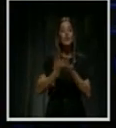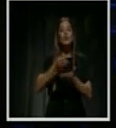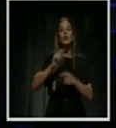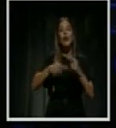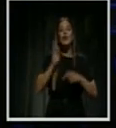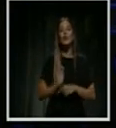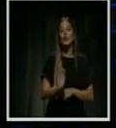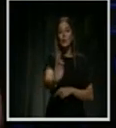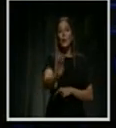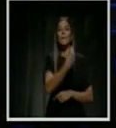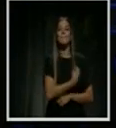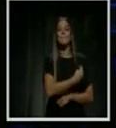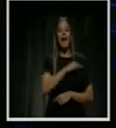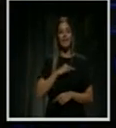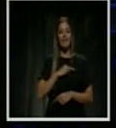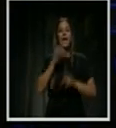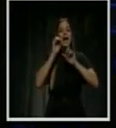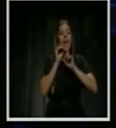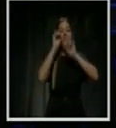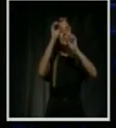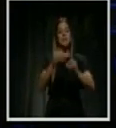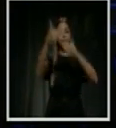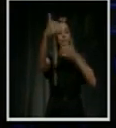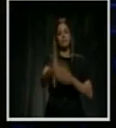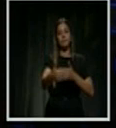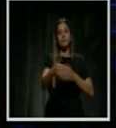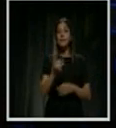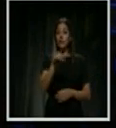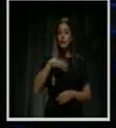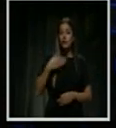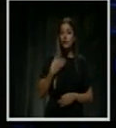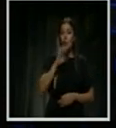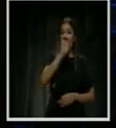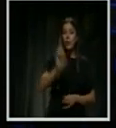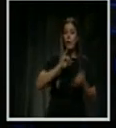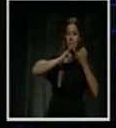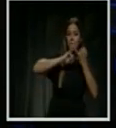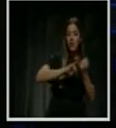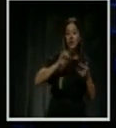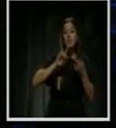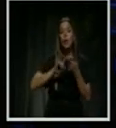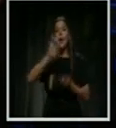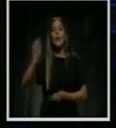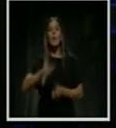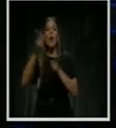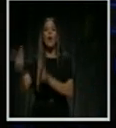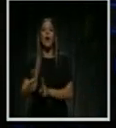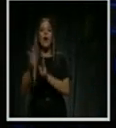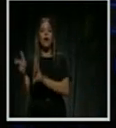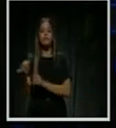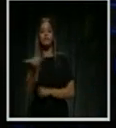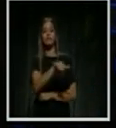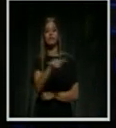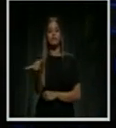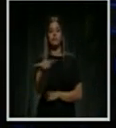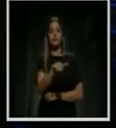x'futur irridu nagħtu lil pajjiżna l-ħames u l-għaxar snin illi ġejjin. Jekk irridux Ewropa ta' paċi jew Ewropa ta' gwerra illi trid timxi